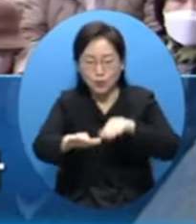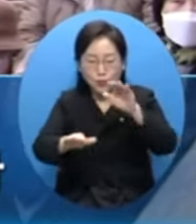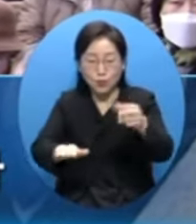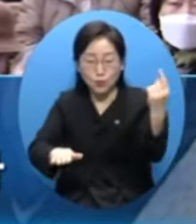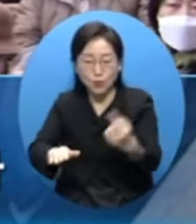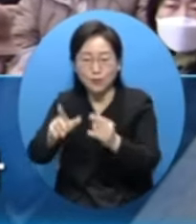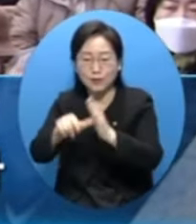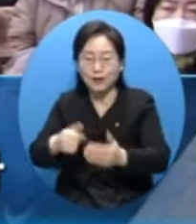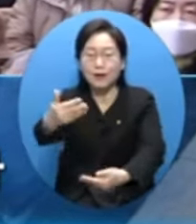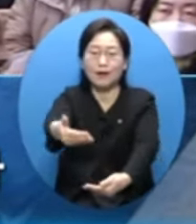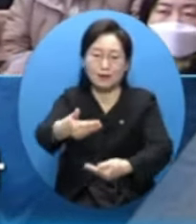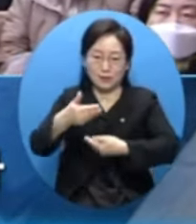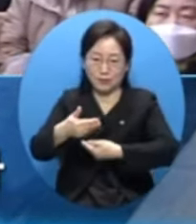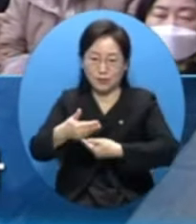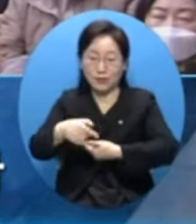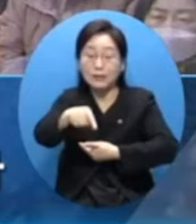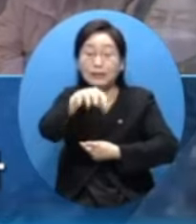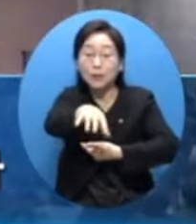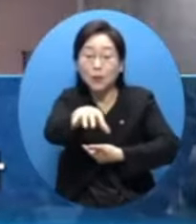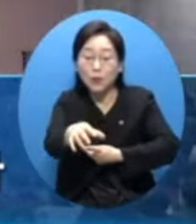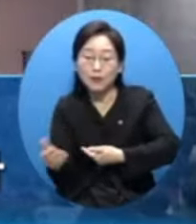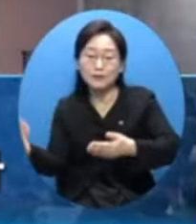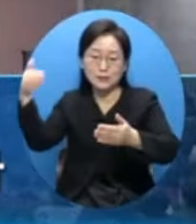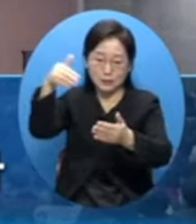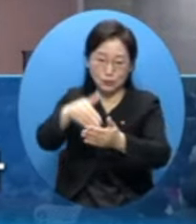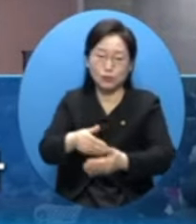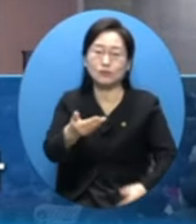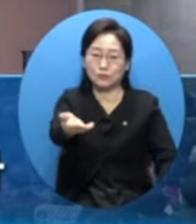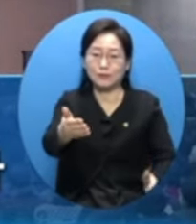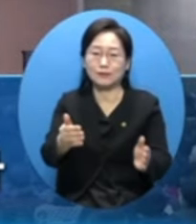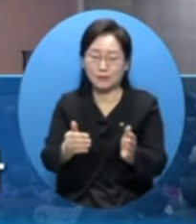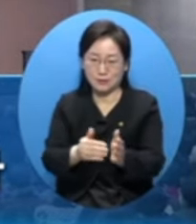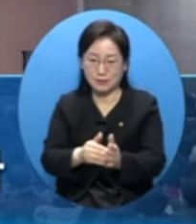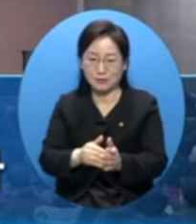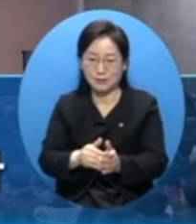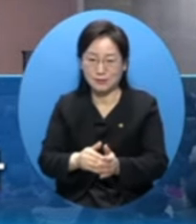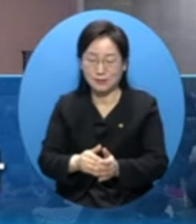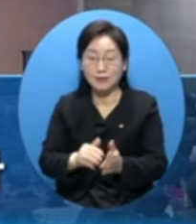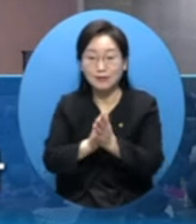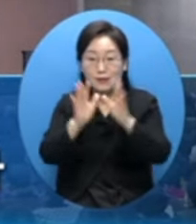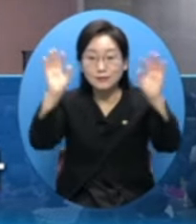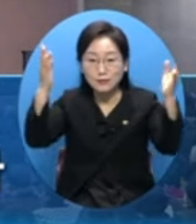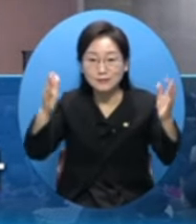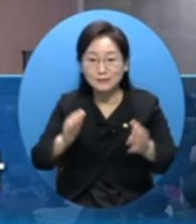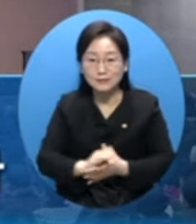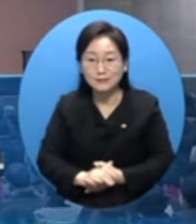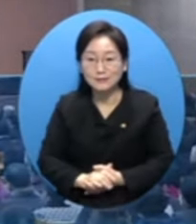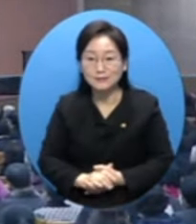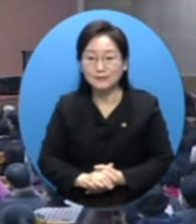너희를 안으사 이곳까지 이르게 하셨느니라 하나. 할렐루야.